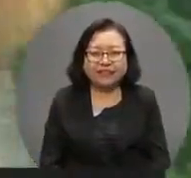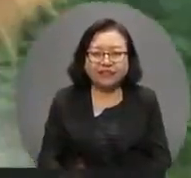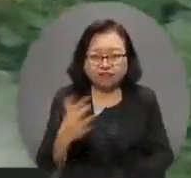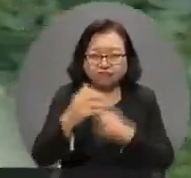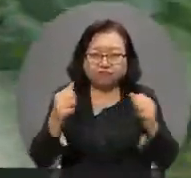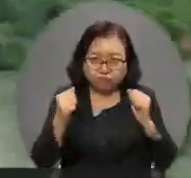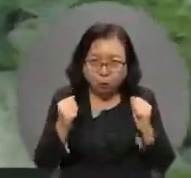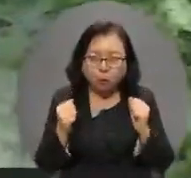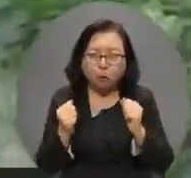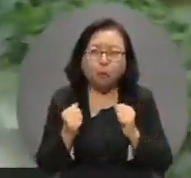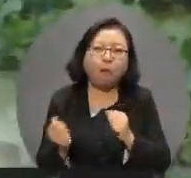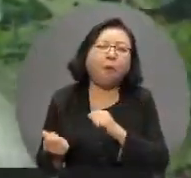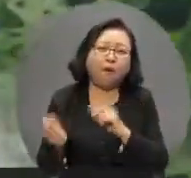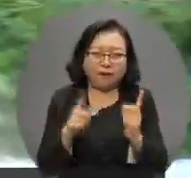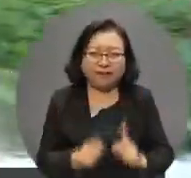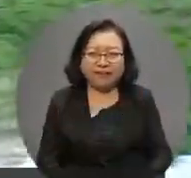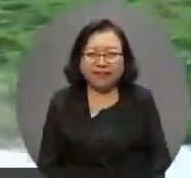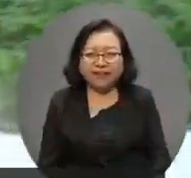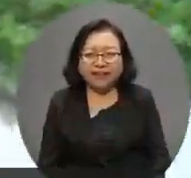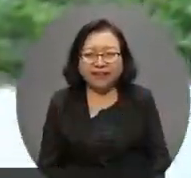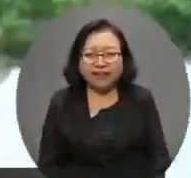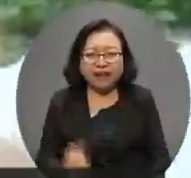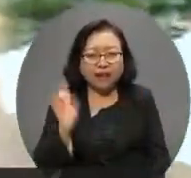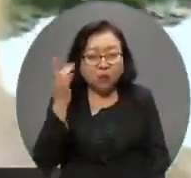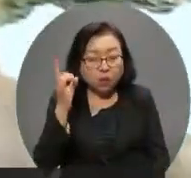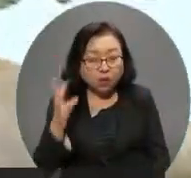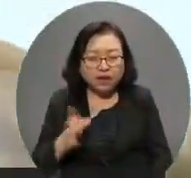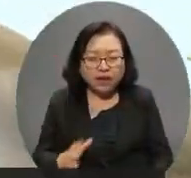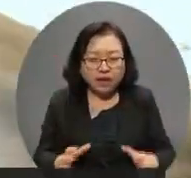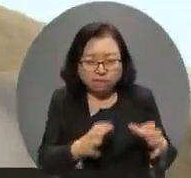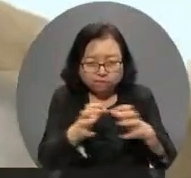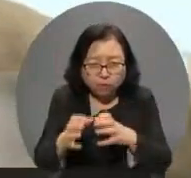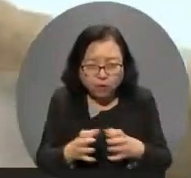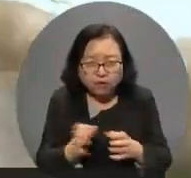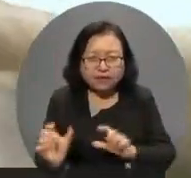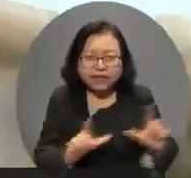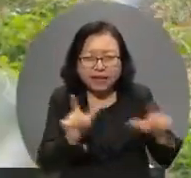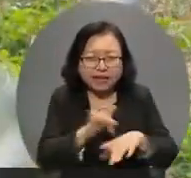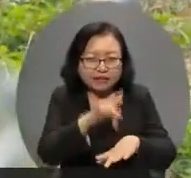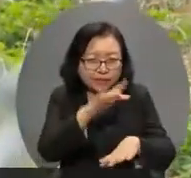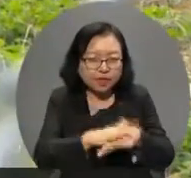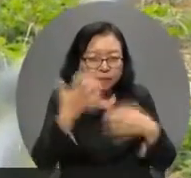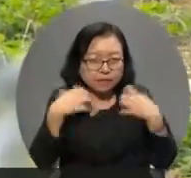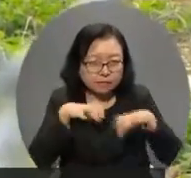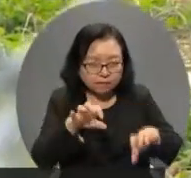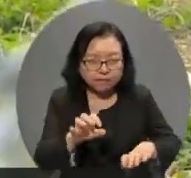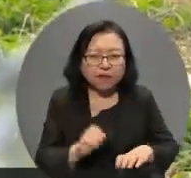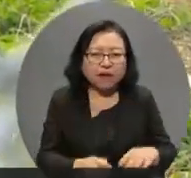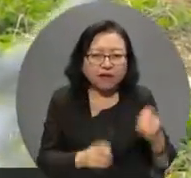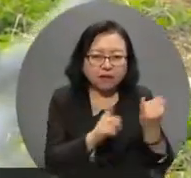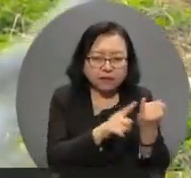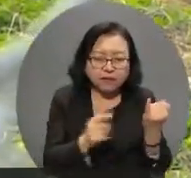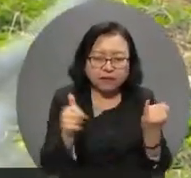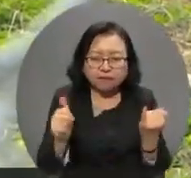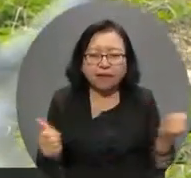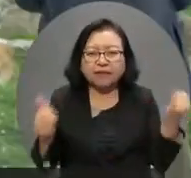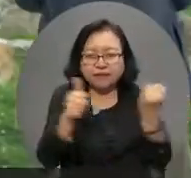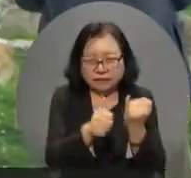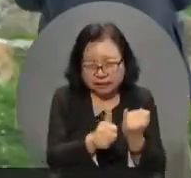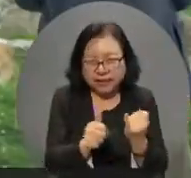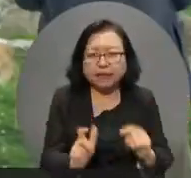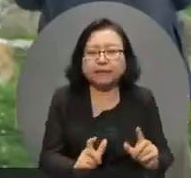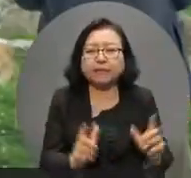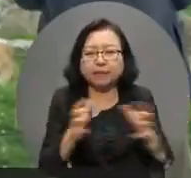건강도 되찾았습니다. 원래 무리 생활을 하는 사자의 습성을 고려해 암컷과 합사를 시켰습니다.